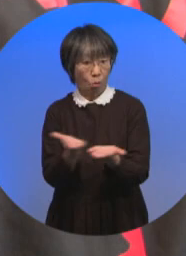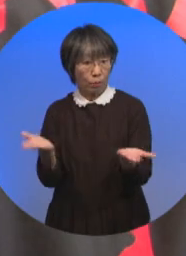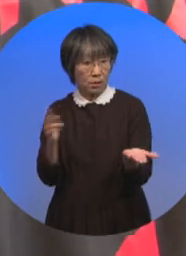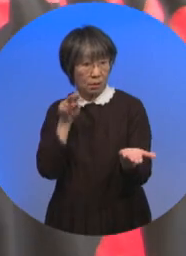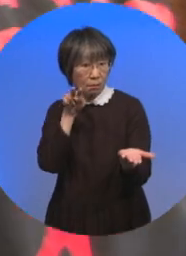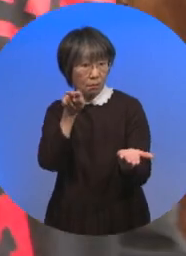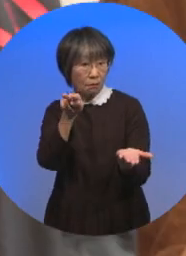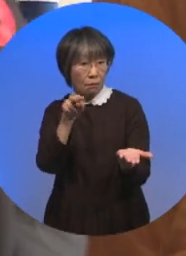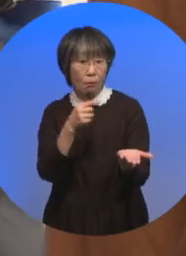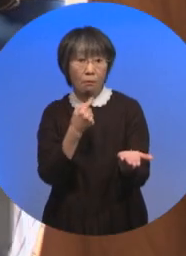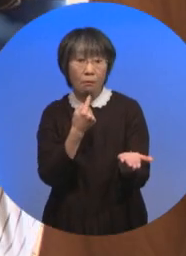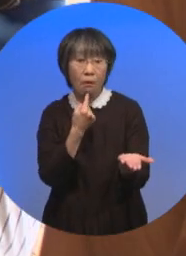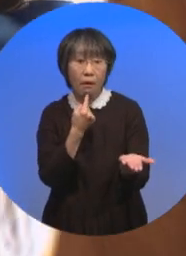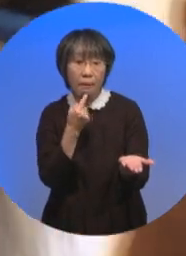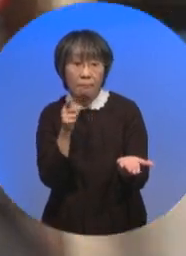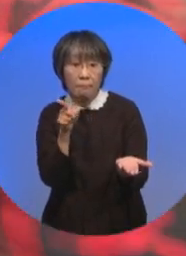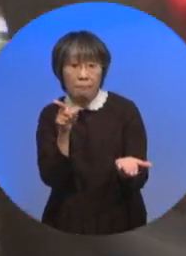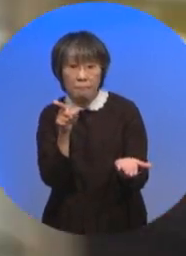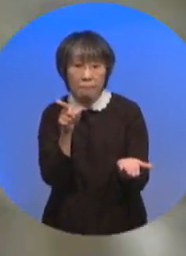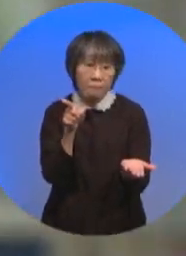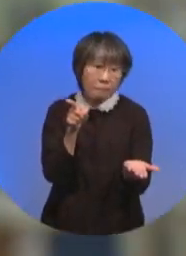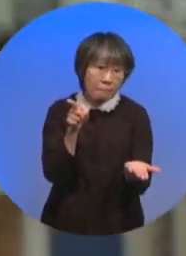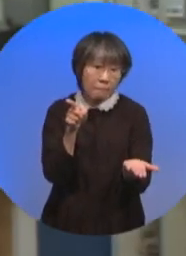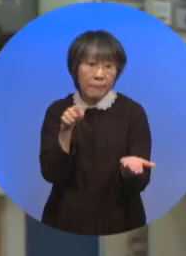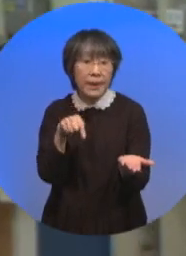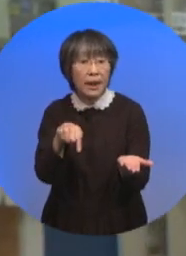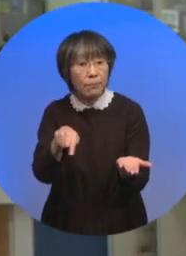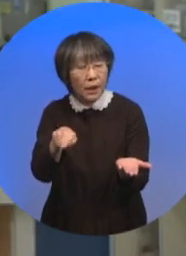か いやや ってみましょうか ここやったんやね